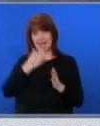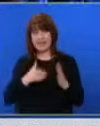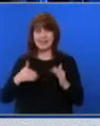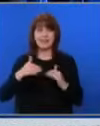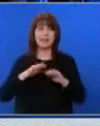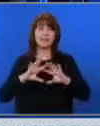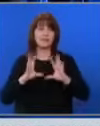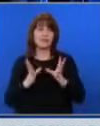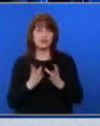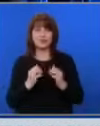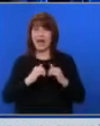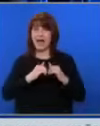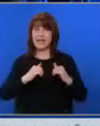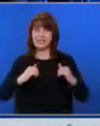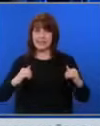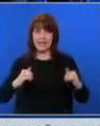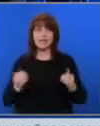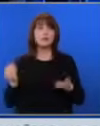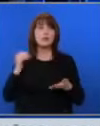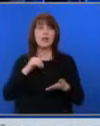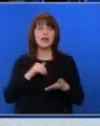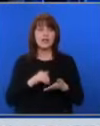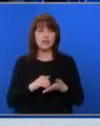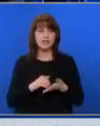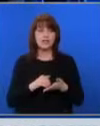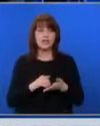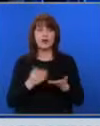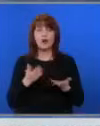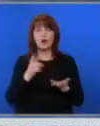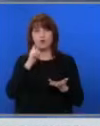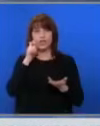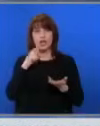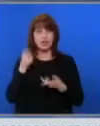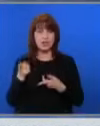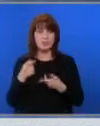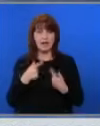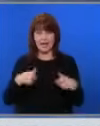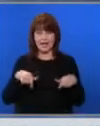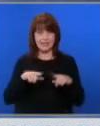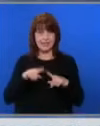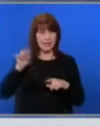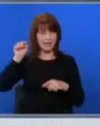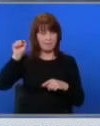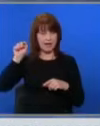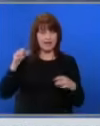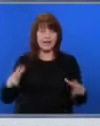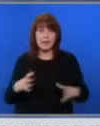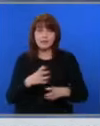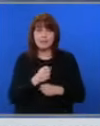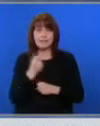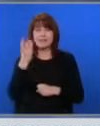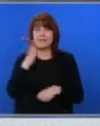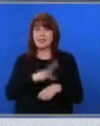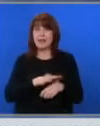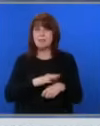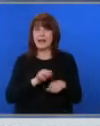всичко. Разделението идва от шипка. Ние като партия спасихме 3 март като национален празник. Просто